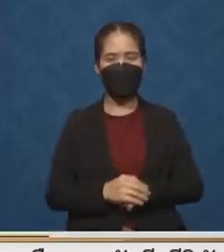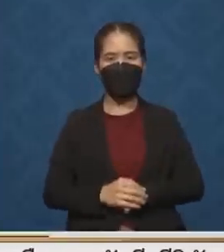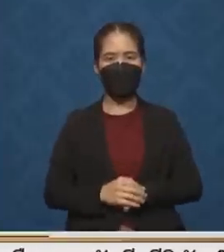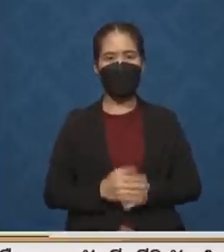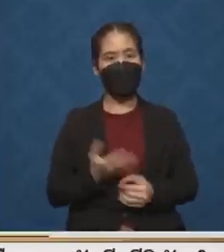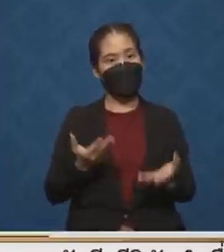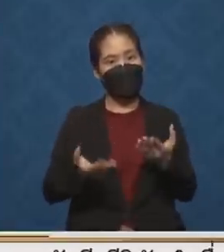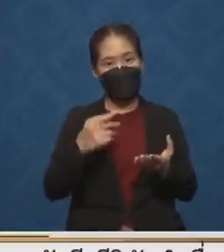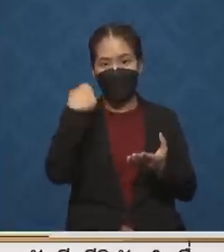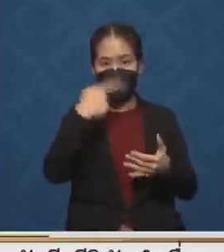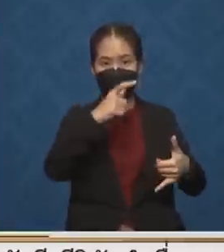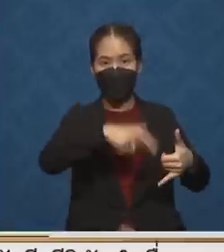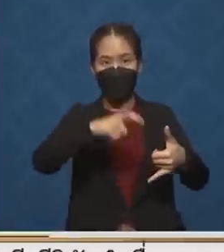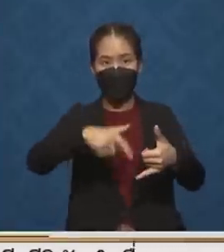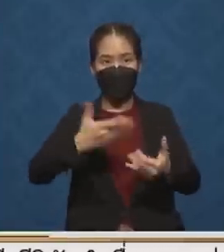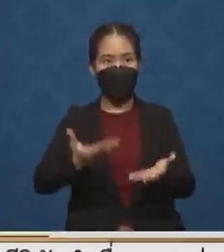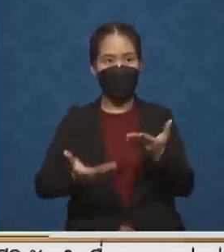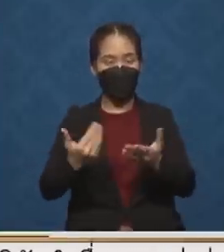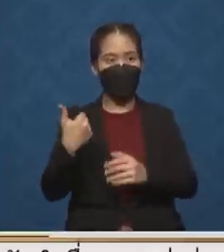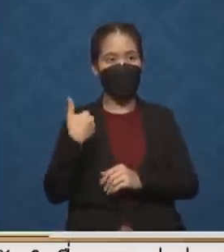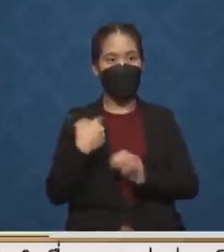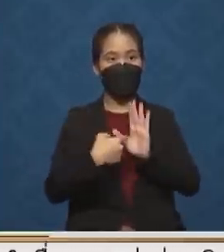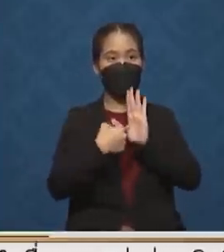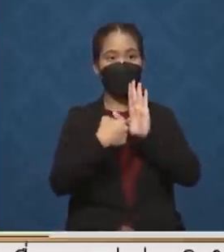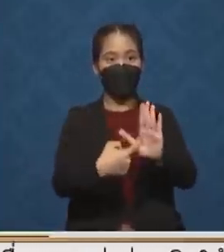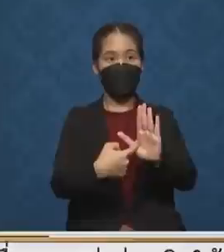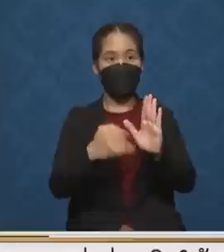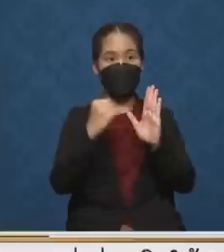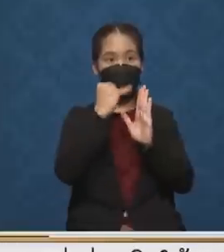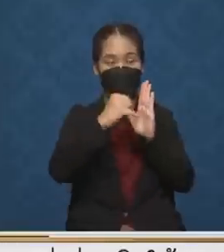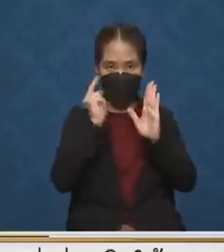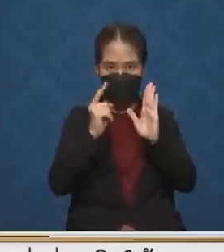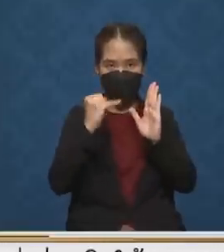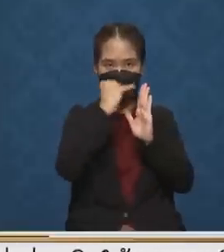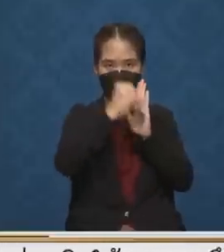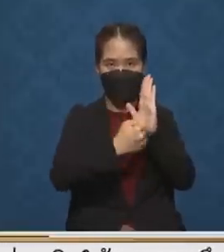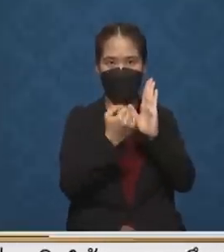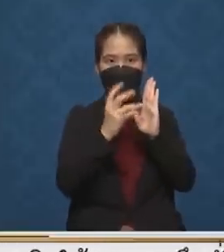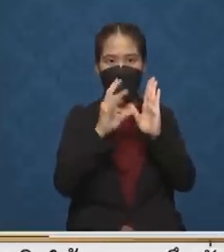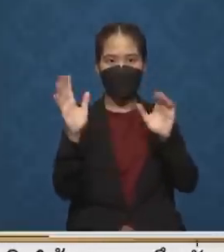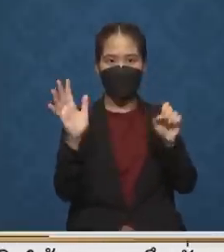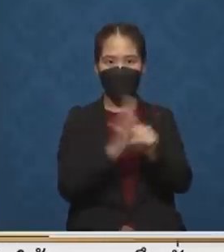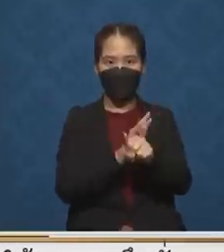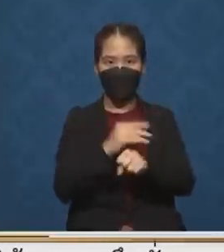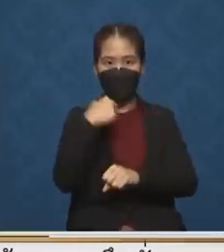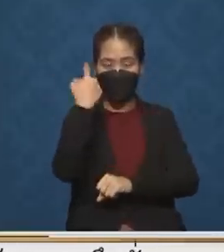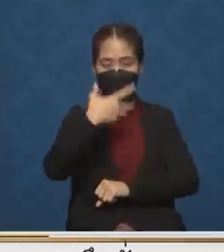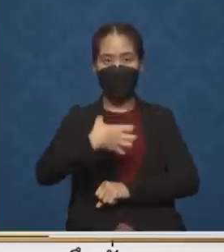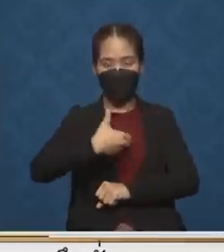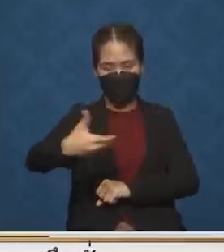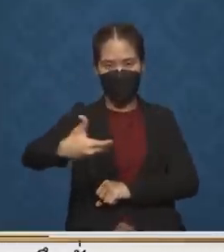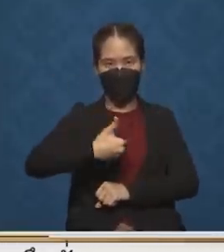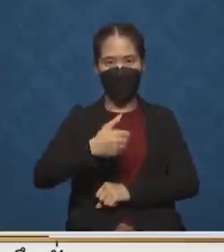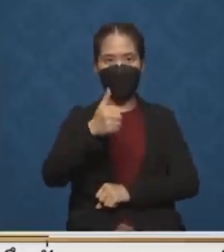่ยกตัวอย่างมาแ่จัหวดเดียวผมมีครบทจัหวัดอยู่ในมือใครจะเอามาขอได้